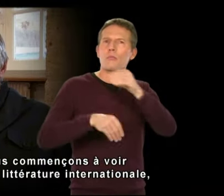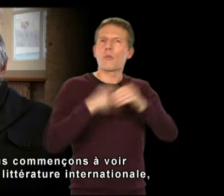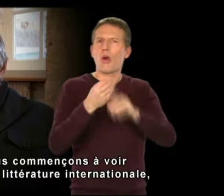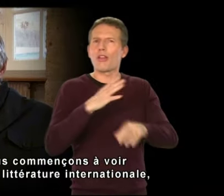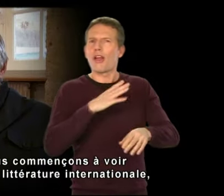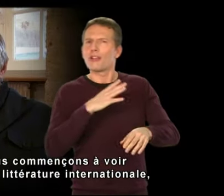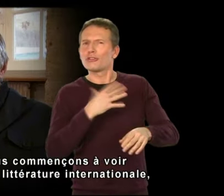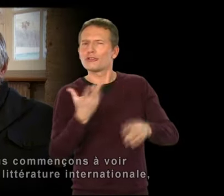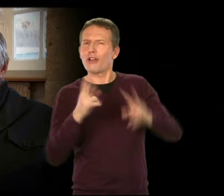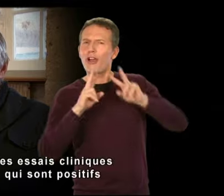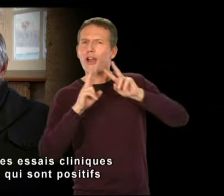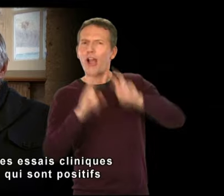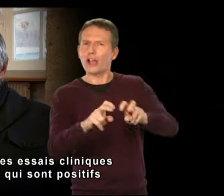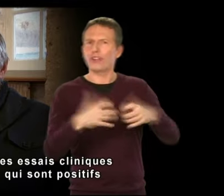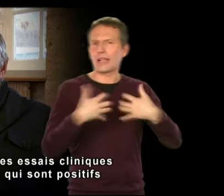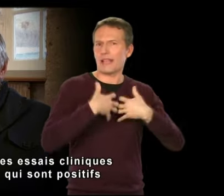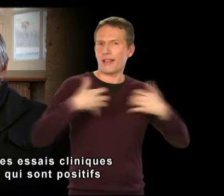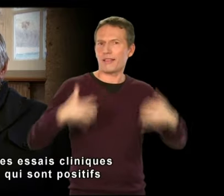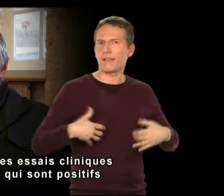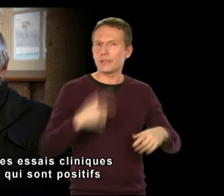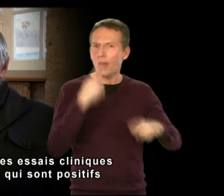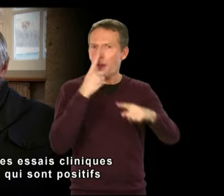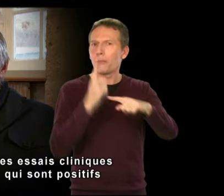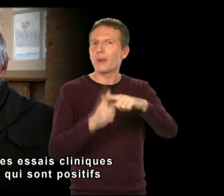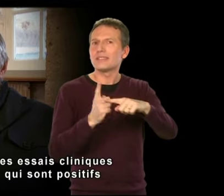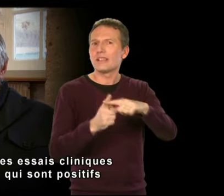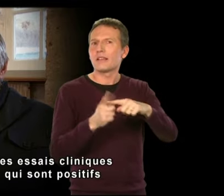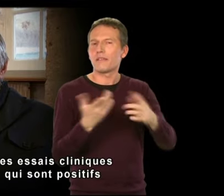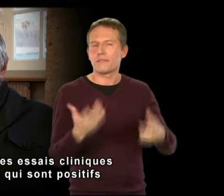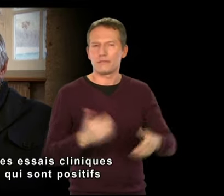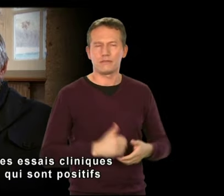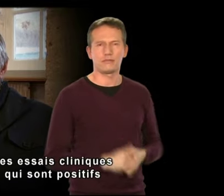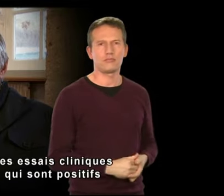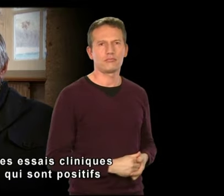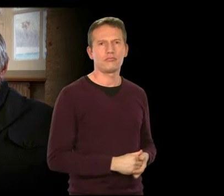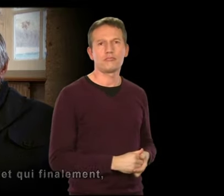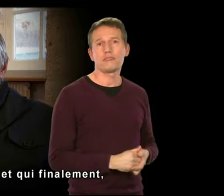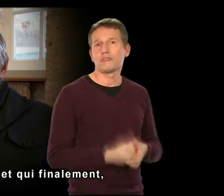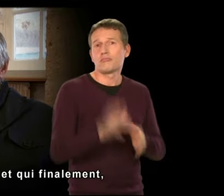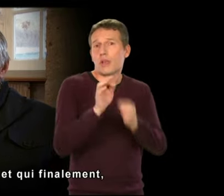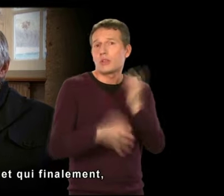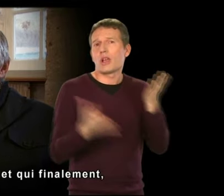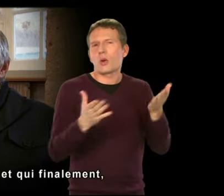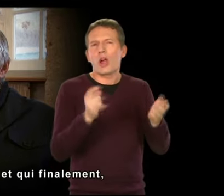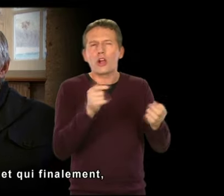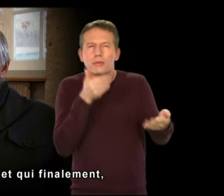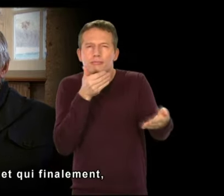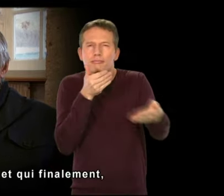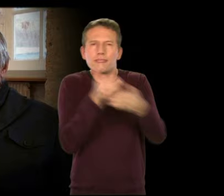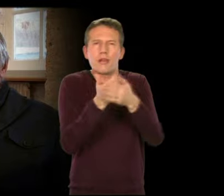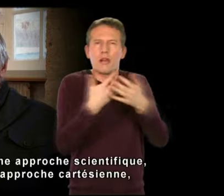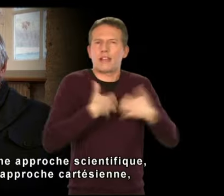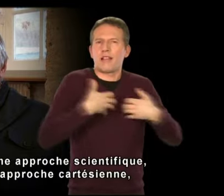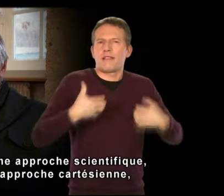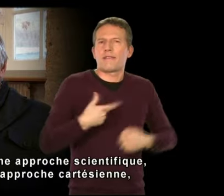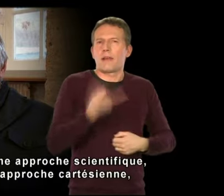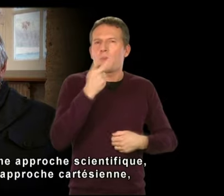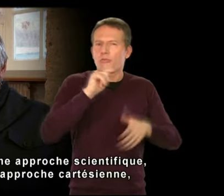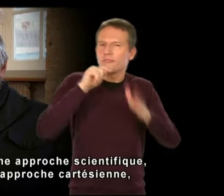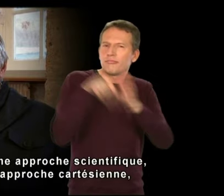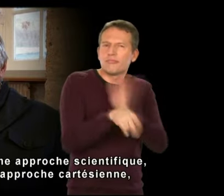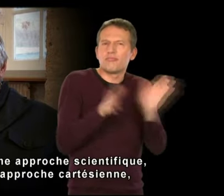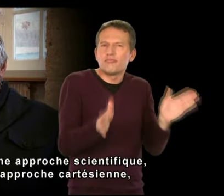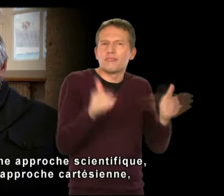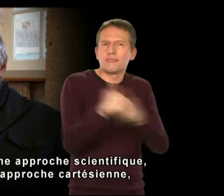littérature internationale des essais cliniques qui sont positifs et qui, finalement, avec une